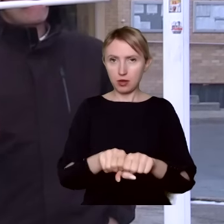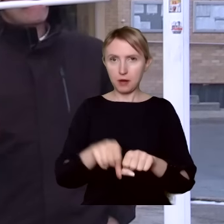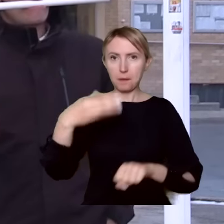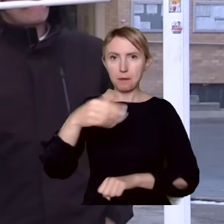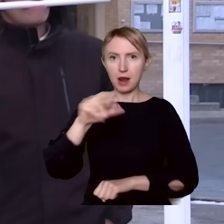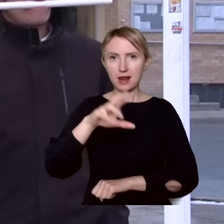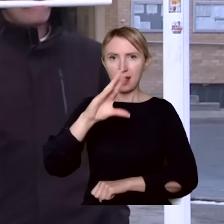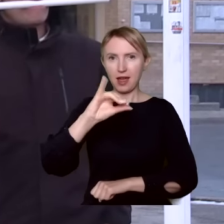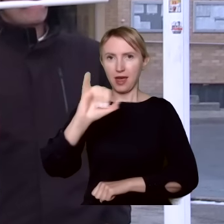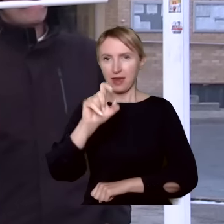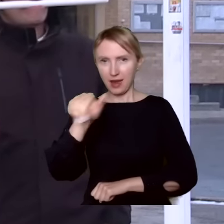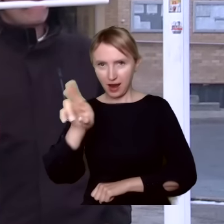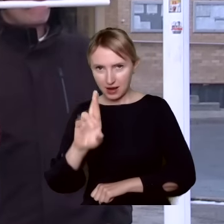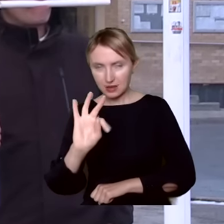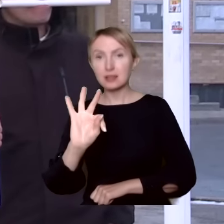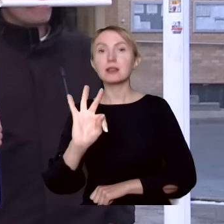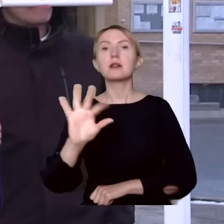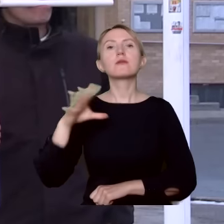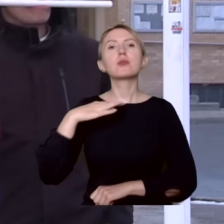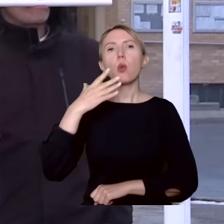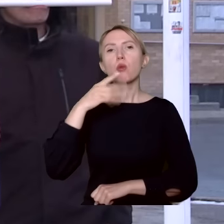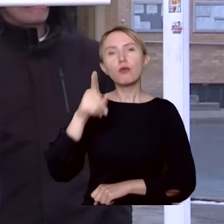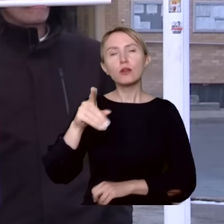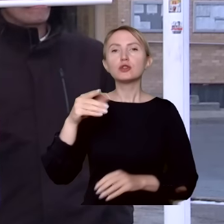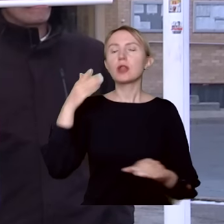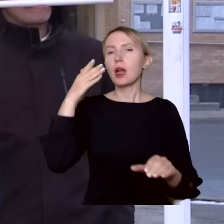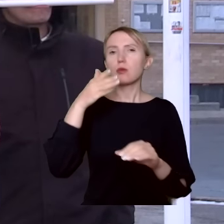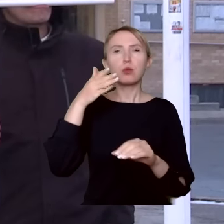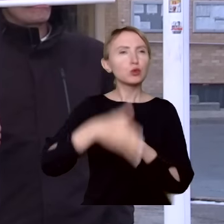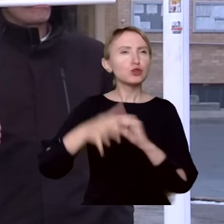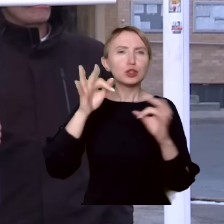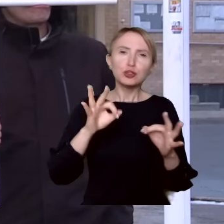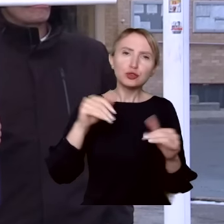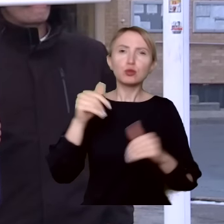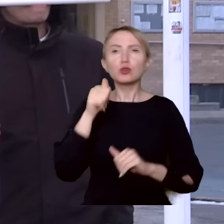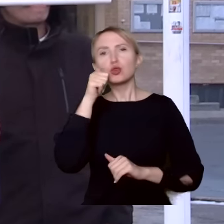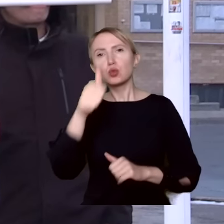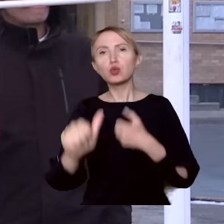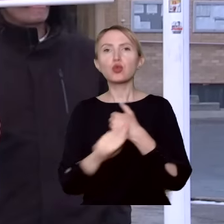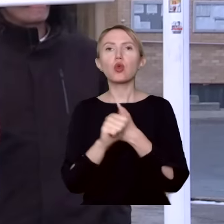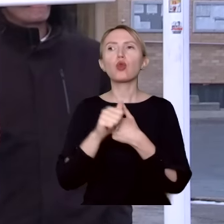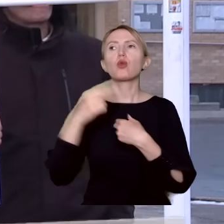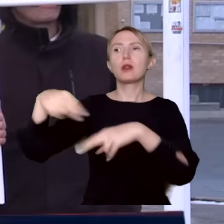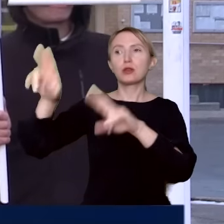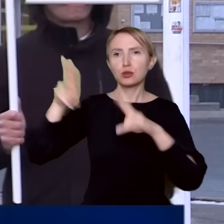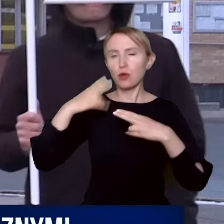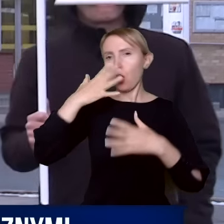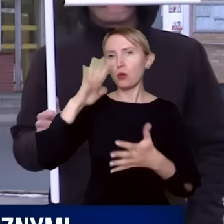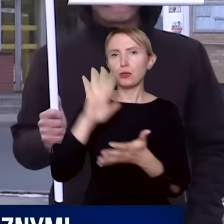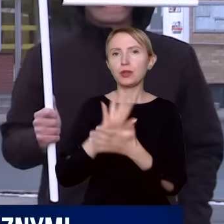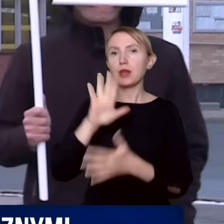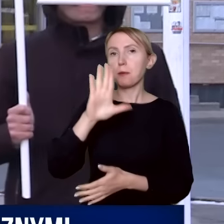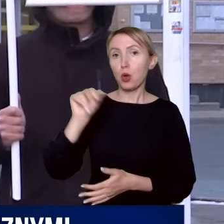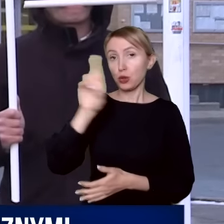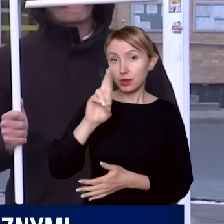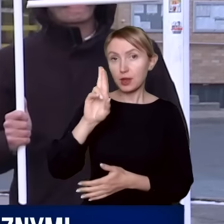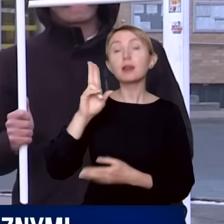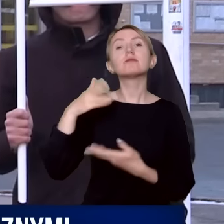Eichardt usłyszeliśmy, że najpóźniej dziś, być może jutro, dokumenty zwrotne z opinią Adama Bodnara trafią